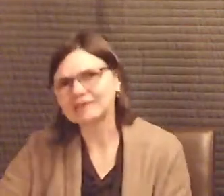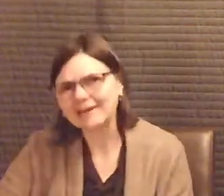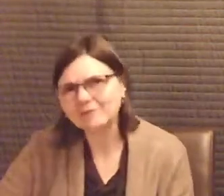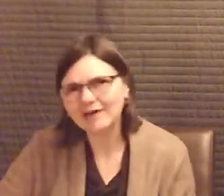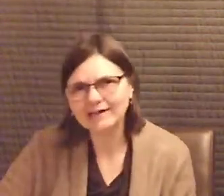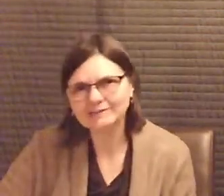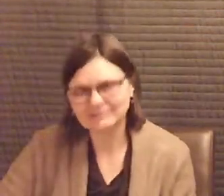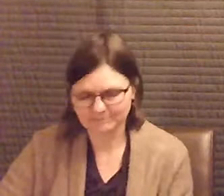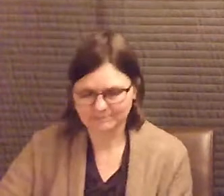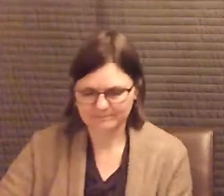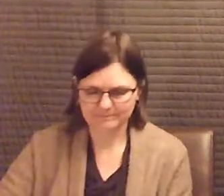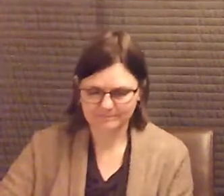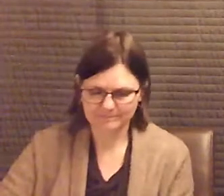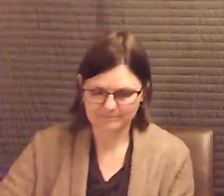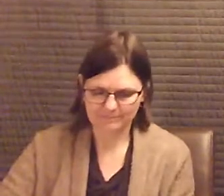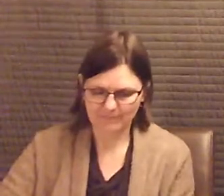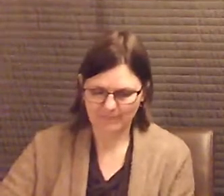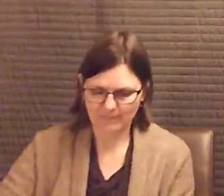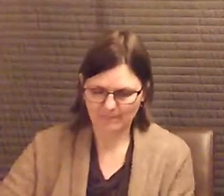voor tot in eeuwigheid